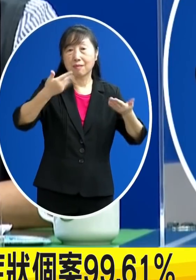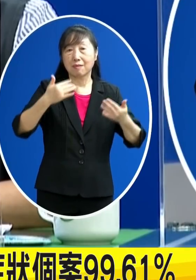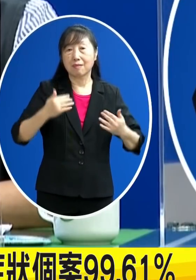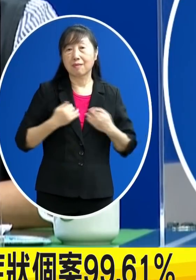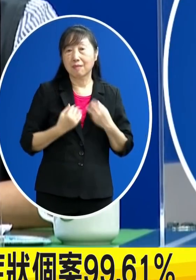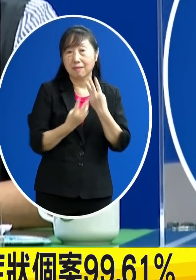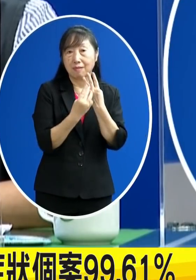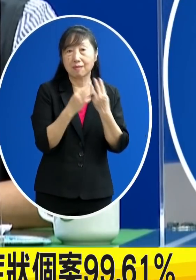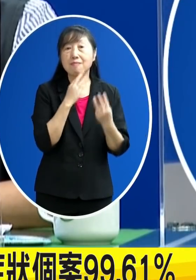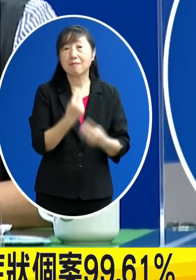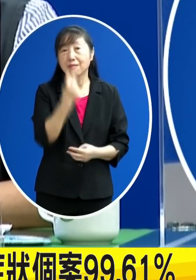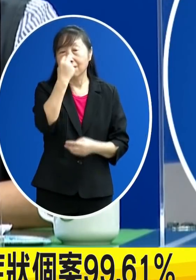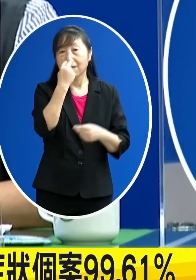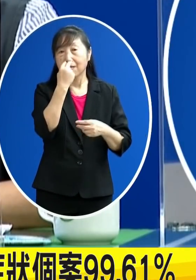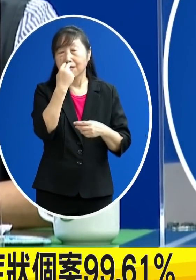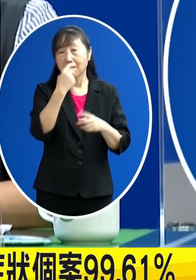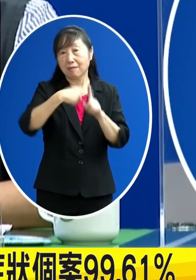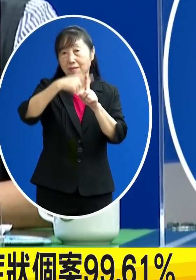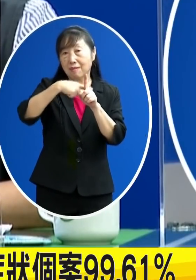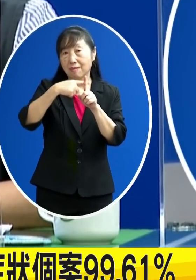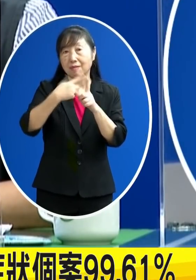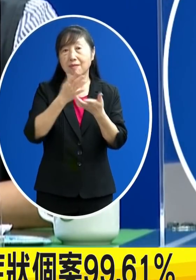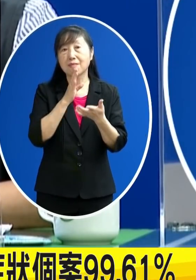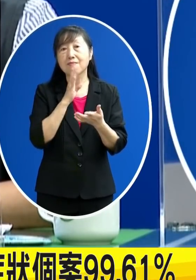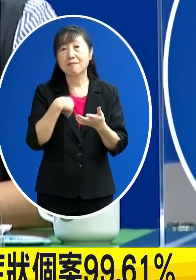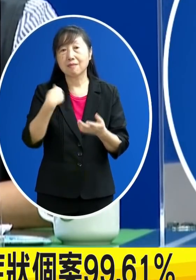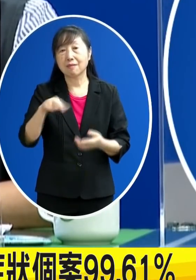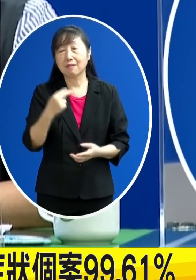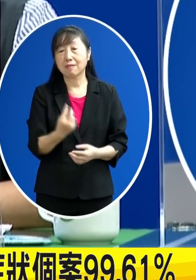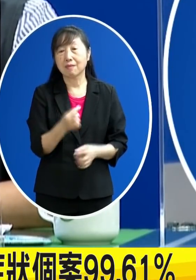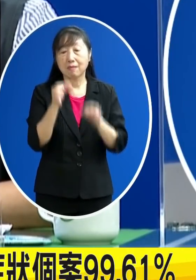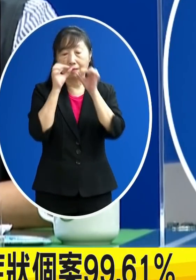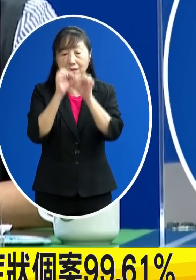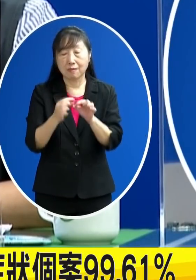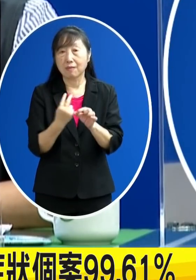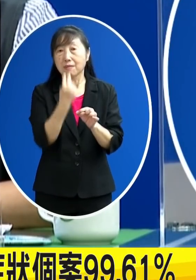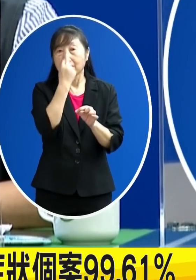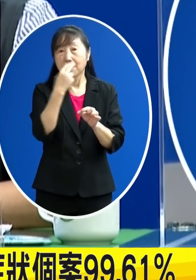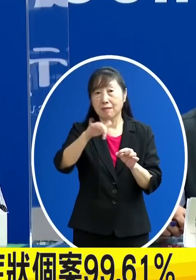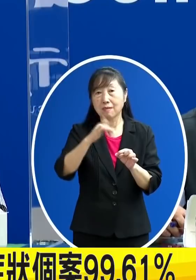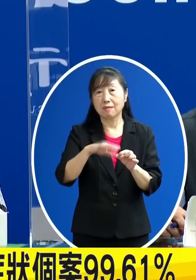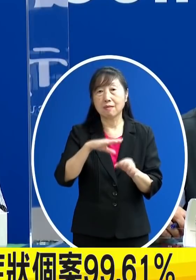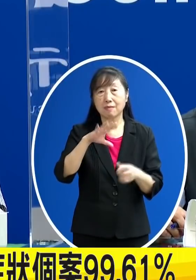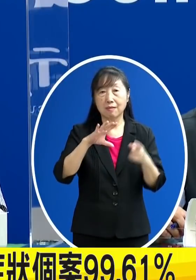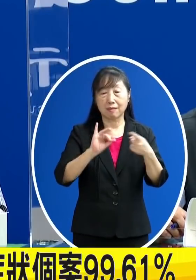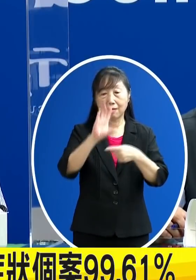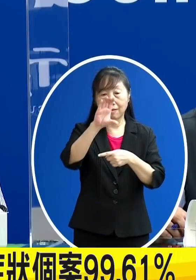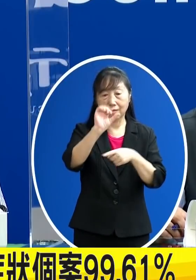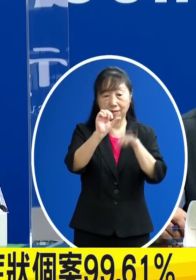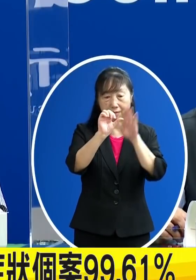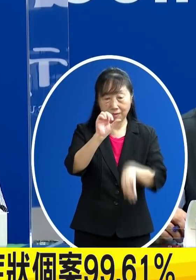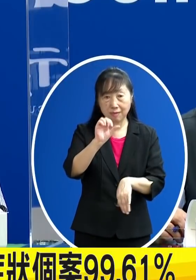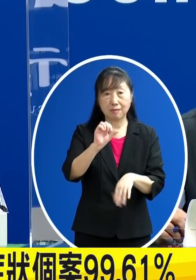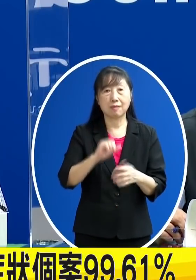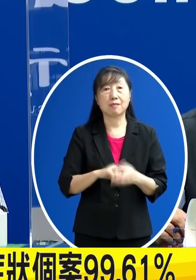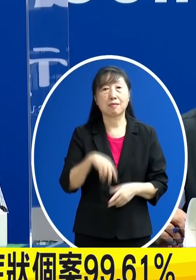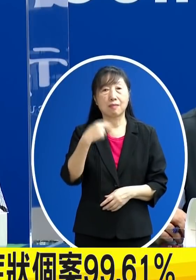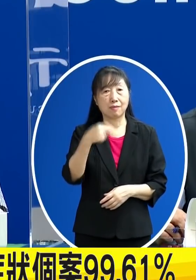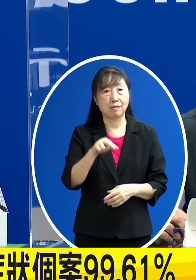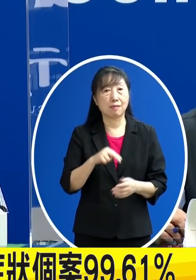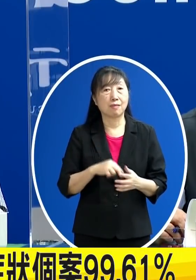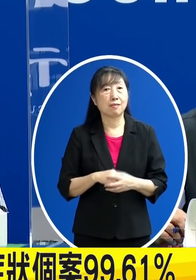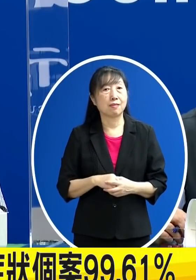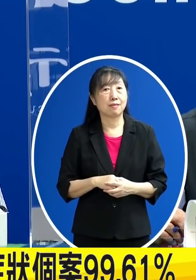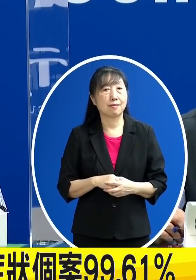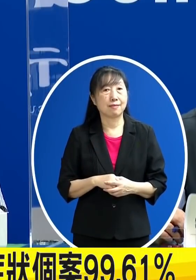是氧气浓度有在这个未使用氧气鼻管的情形下哈，低于95%的话，我们还有其他的一些这